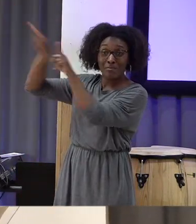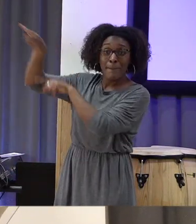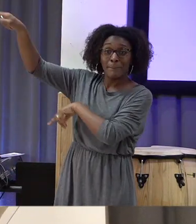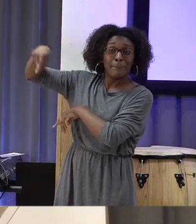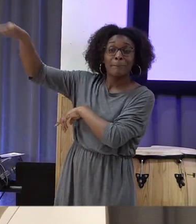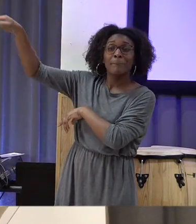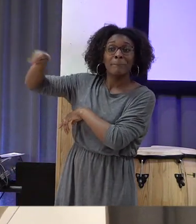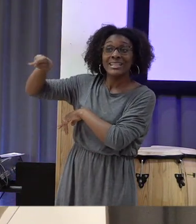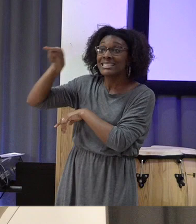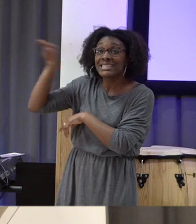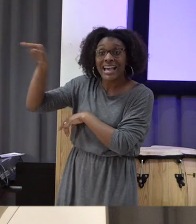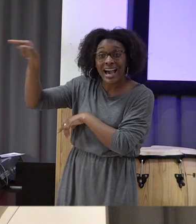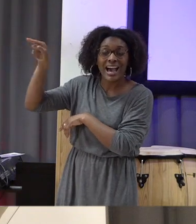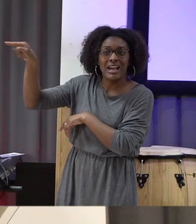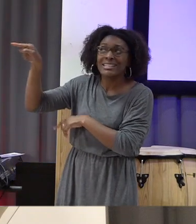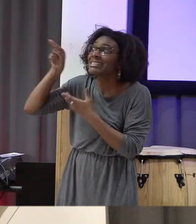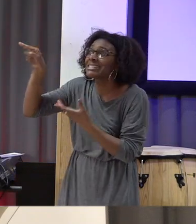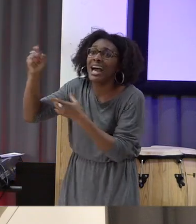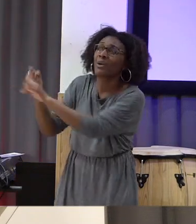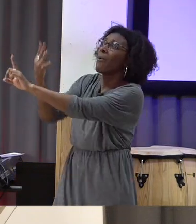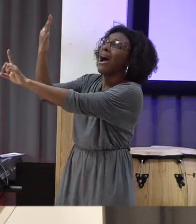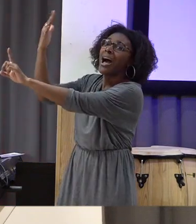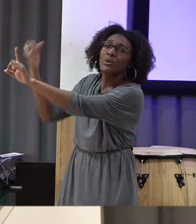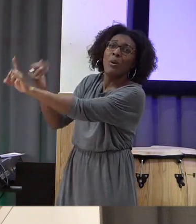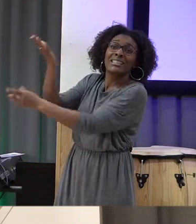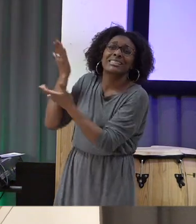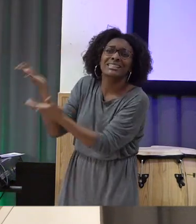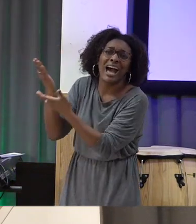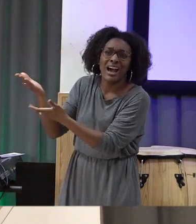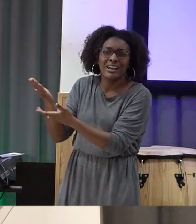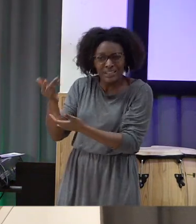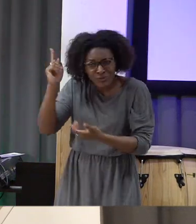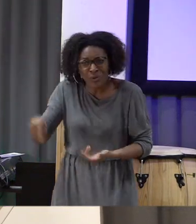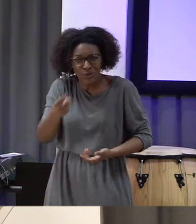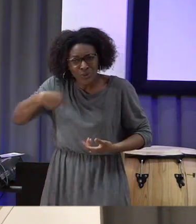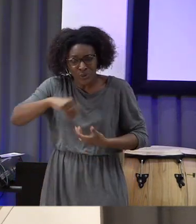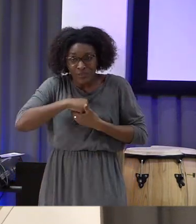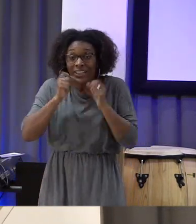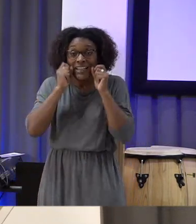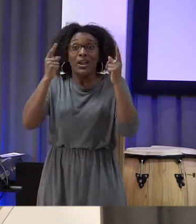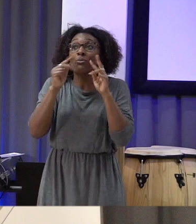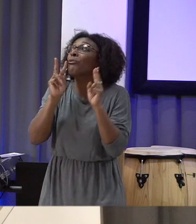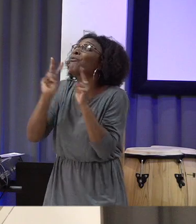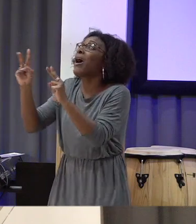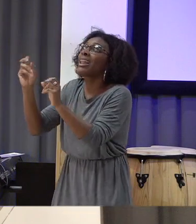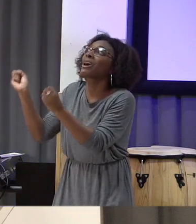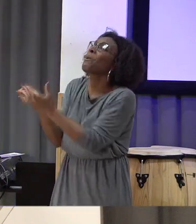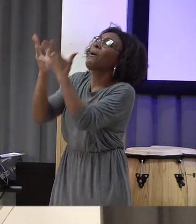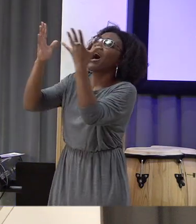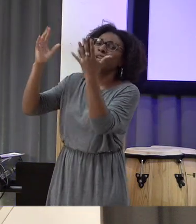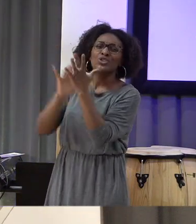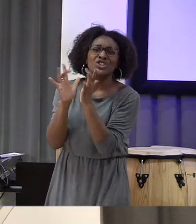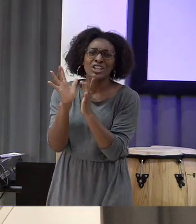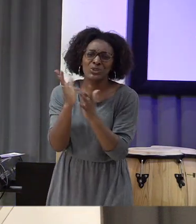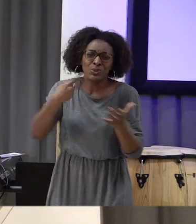chose, ne vaut-il pas la peine d'être réveillé pour contempler la gloire de notre